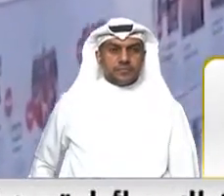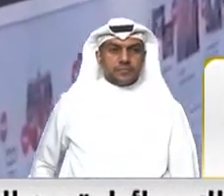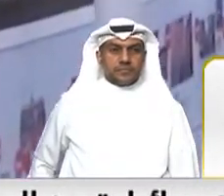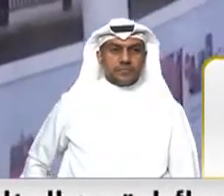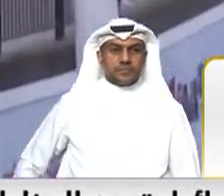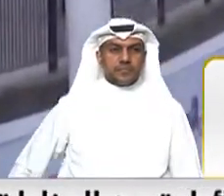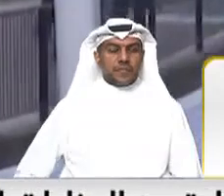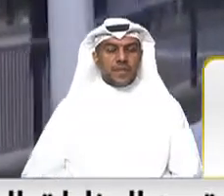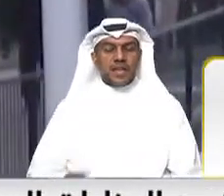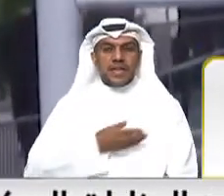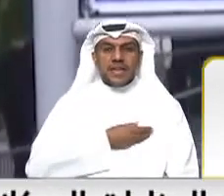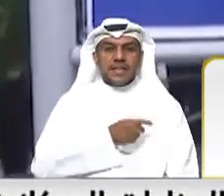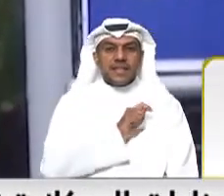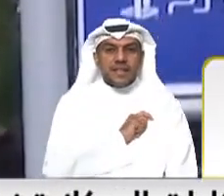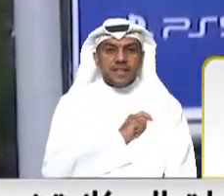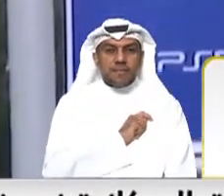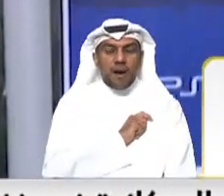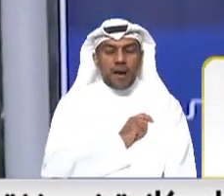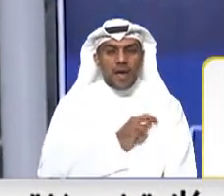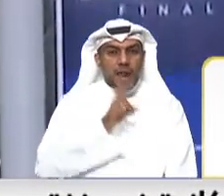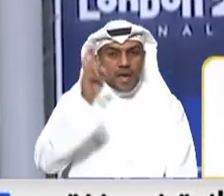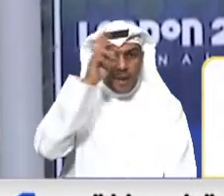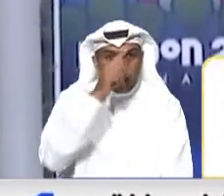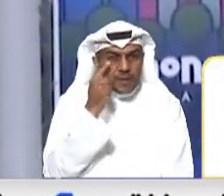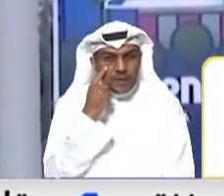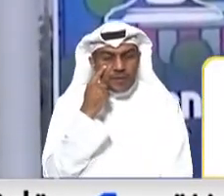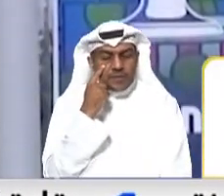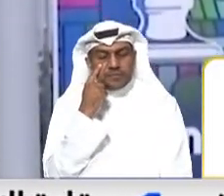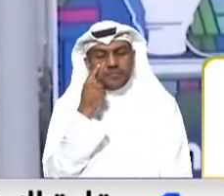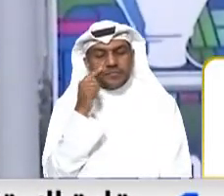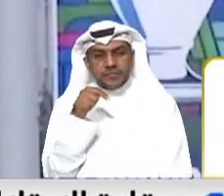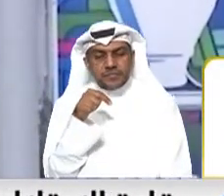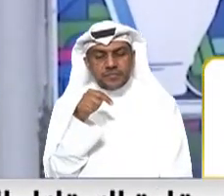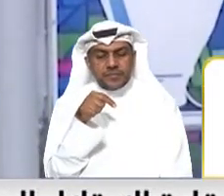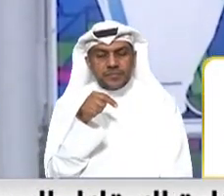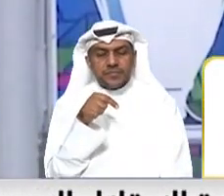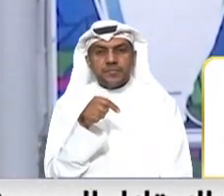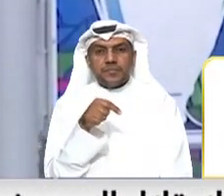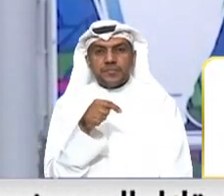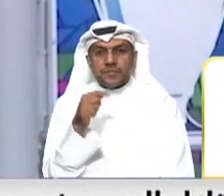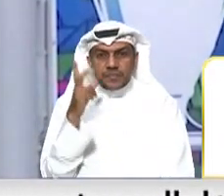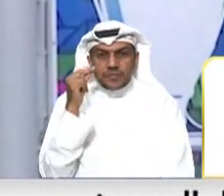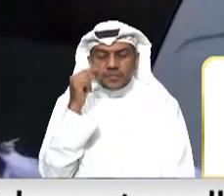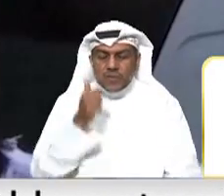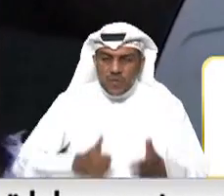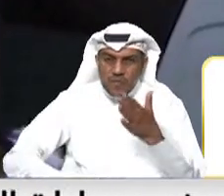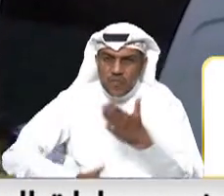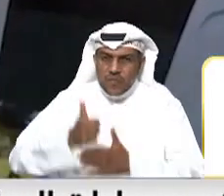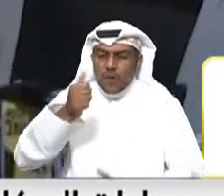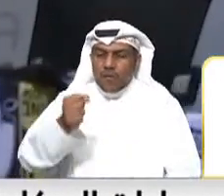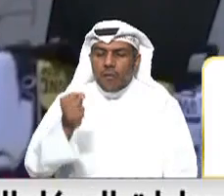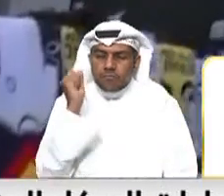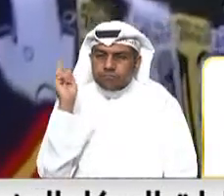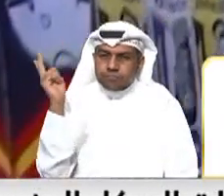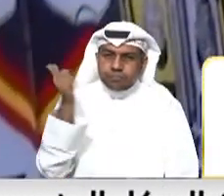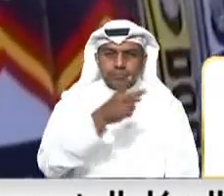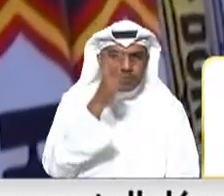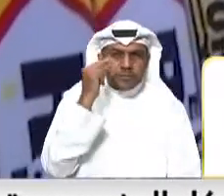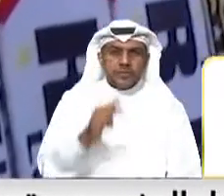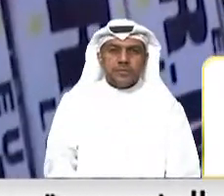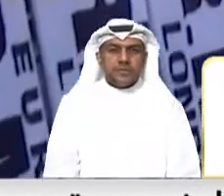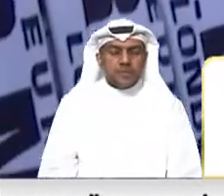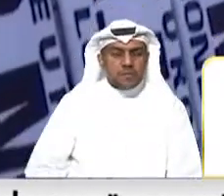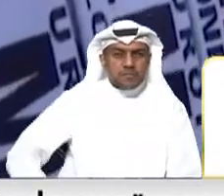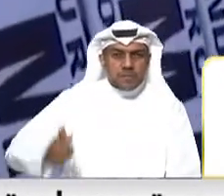الملكي الأسباني ريال مدريد يسير في طريق ويمبلي نحو مواصلة الأرقام القياسية، ليس فقط سلسلة